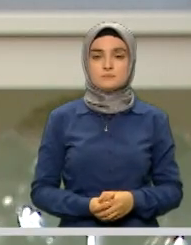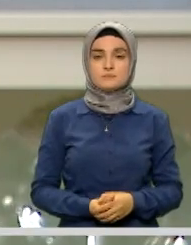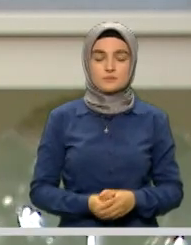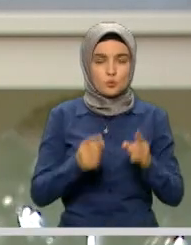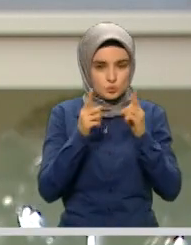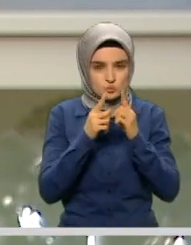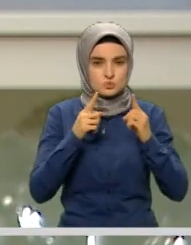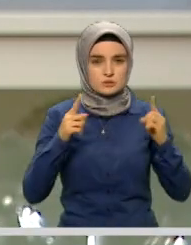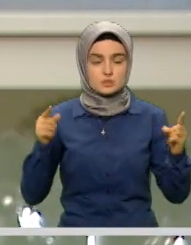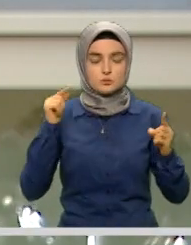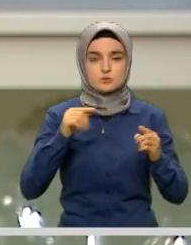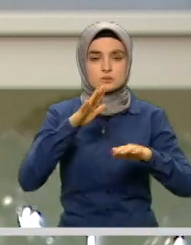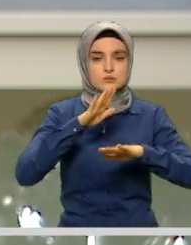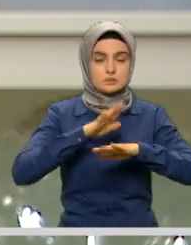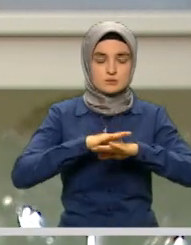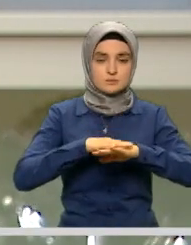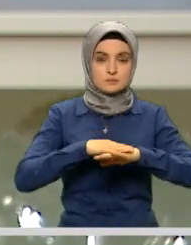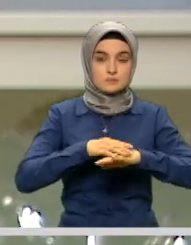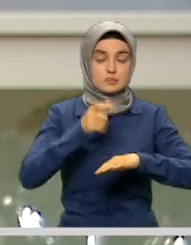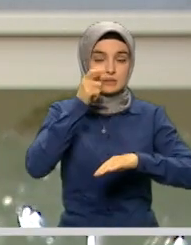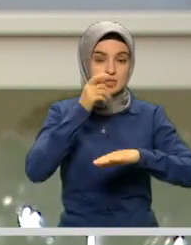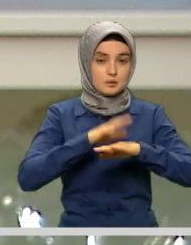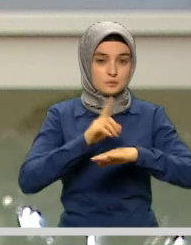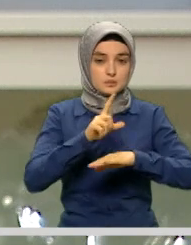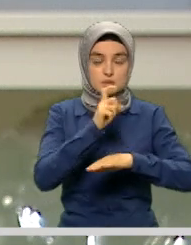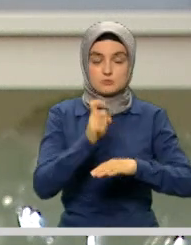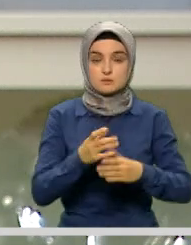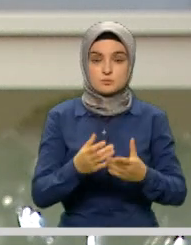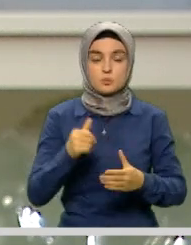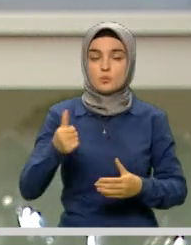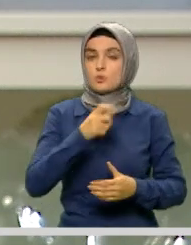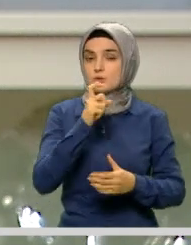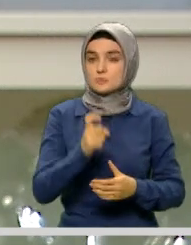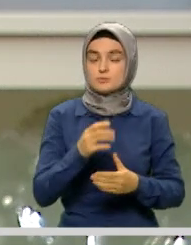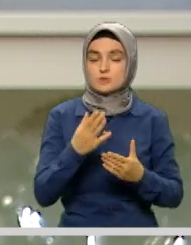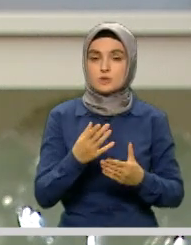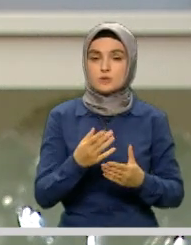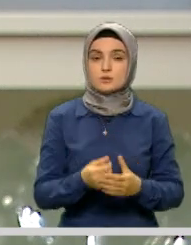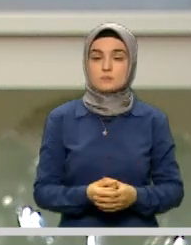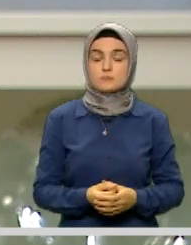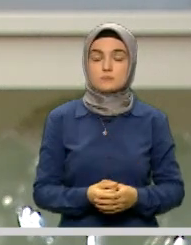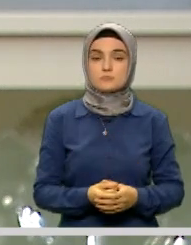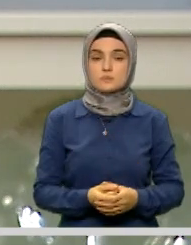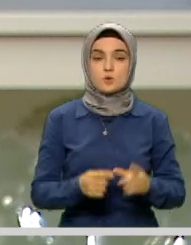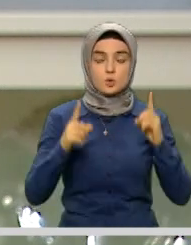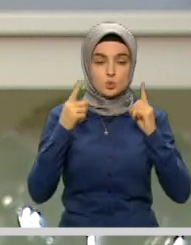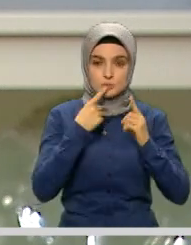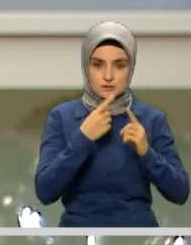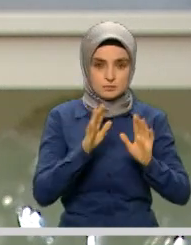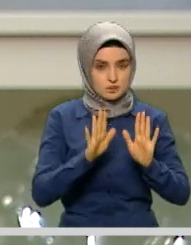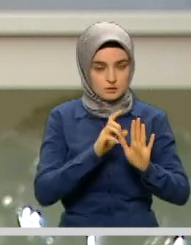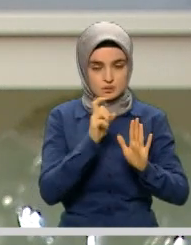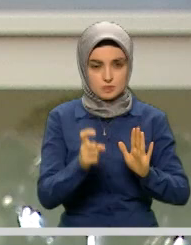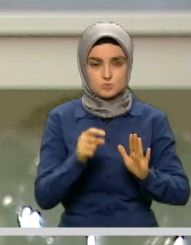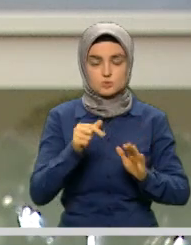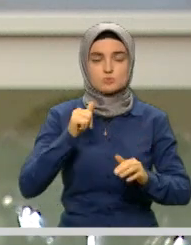kısa. Bunları yapmaya özenmeli miyiz? Bunlar önemli midir? Yoksa sadece böyle estağfurullah demek de yeterli midir? Ya da bunu